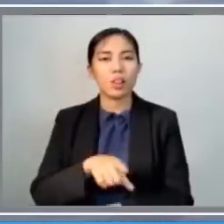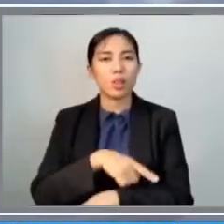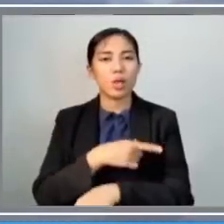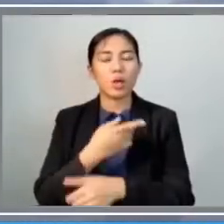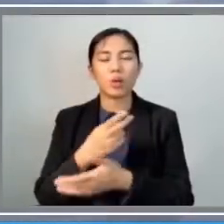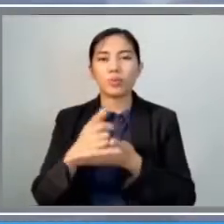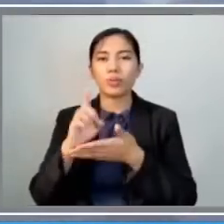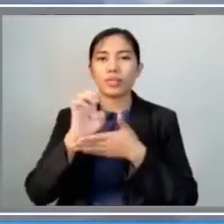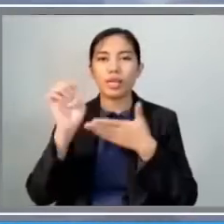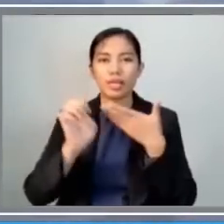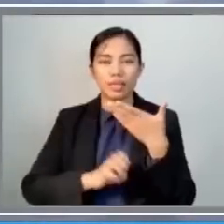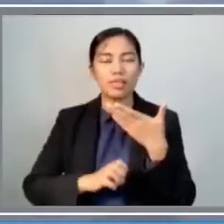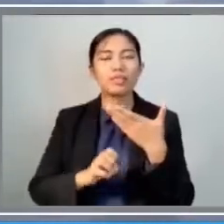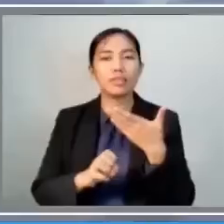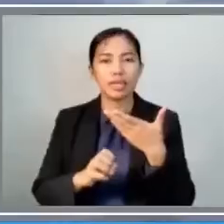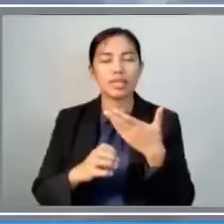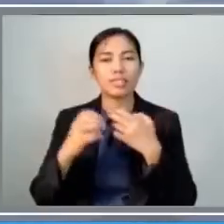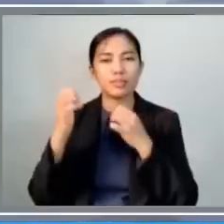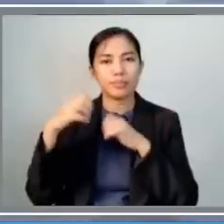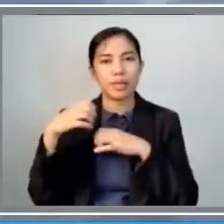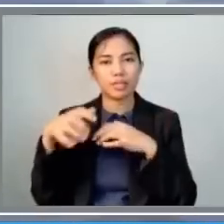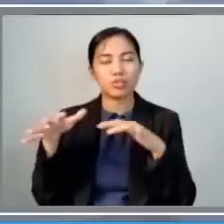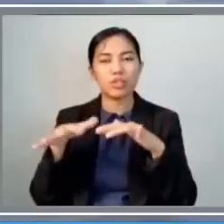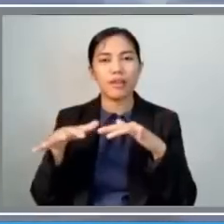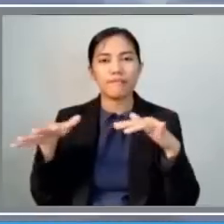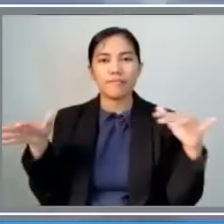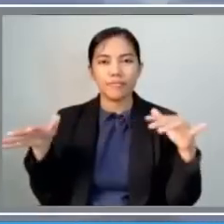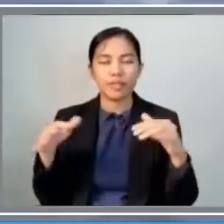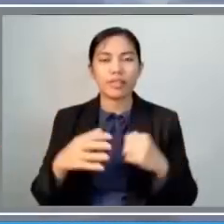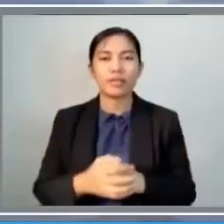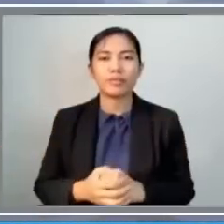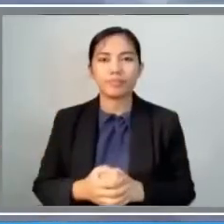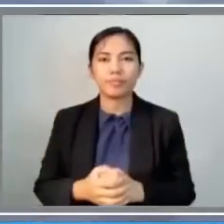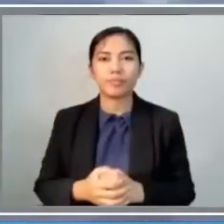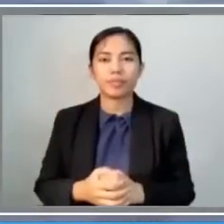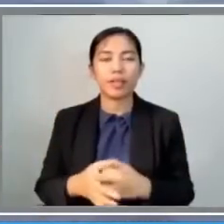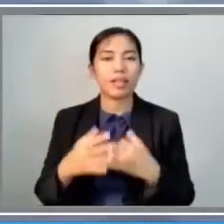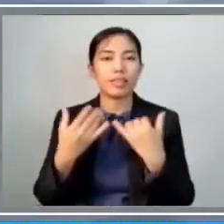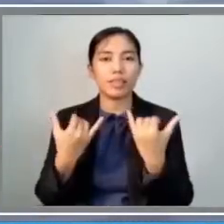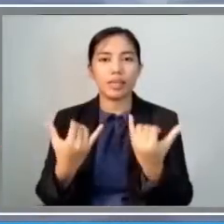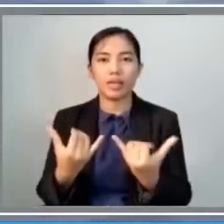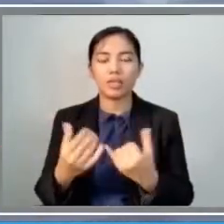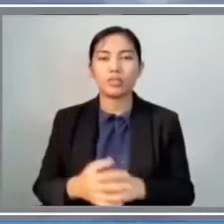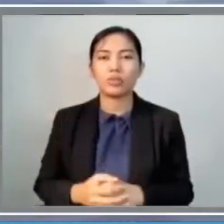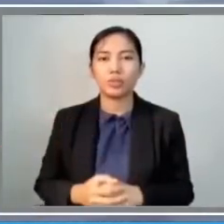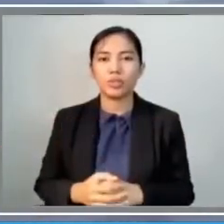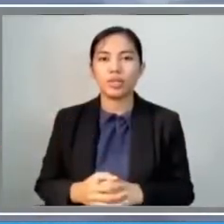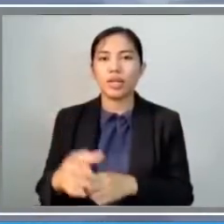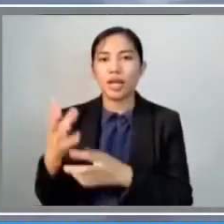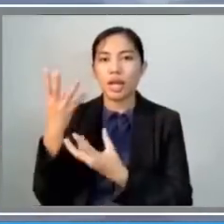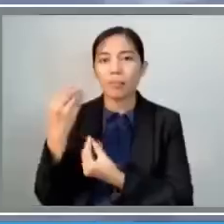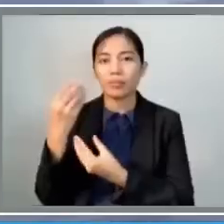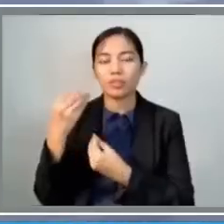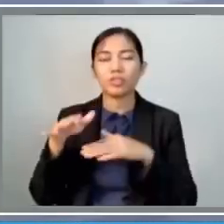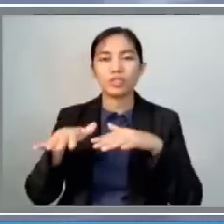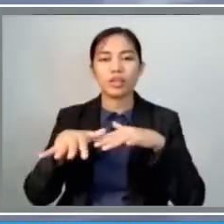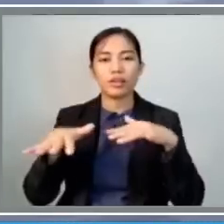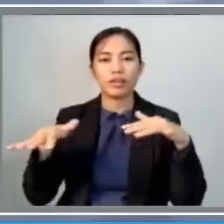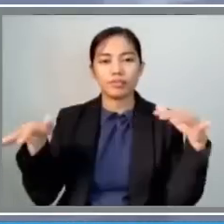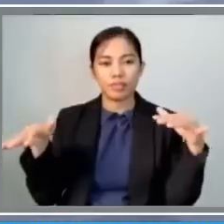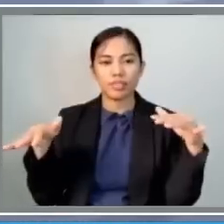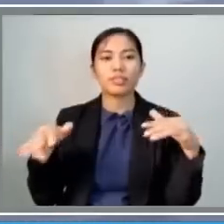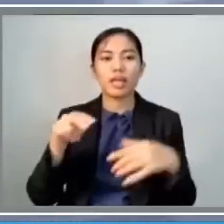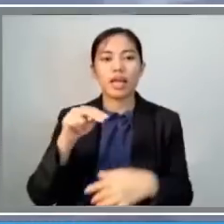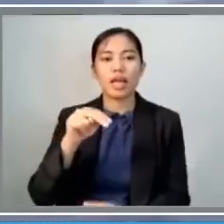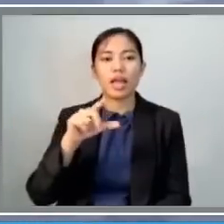traffic sa ilang pangunahing kalsada sa gitna po ng balitang iyan nakasalang sa balitang hali si NLEX traffic manager Robin Ignacio Magandang umaga po at